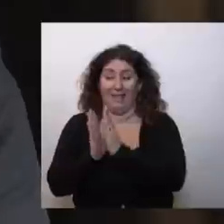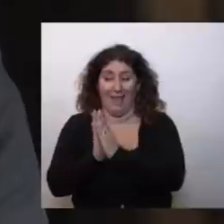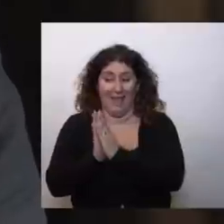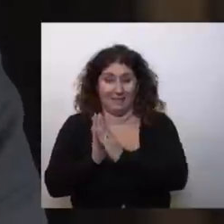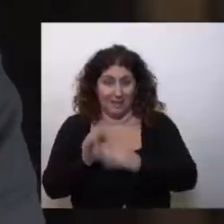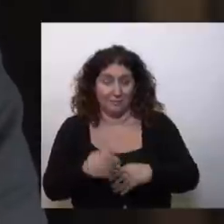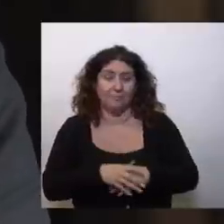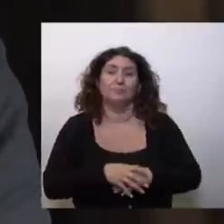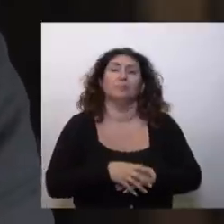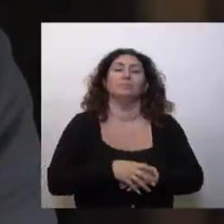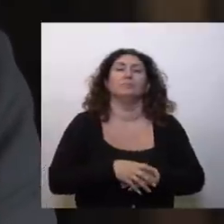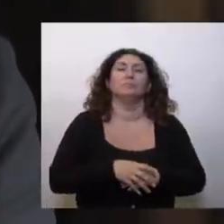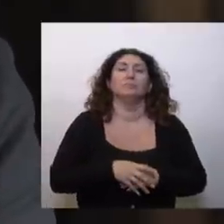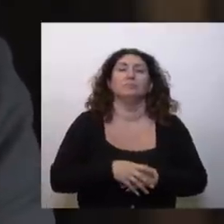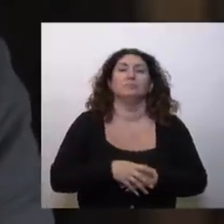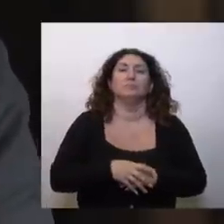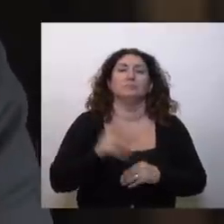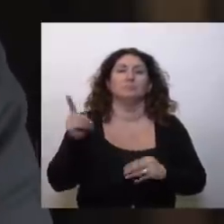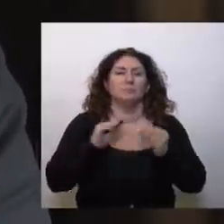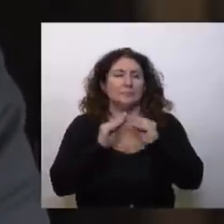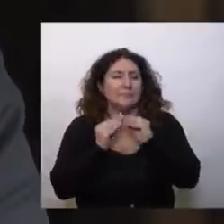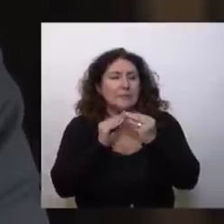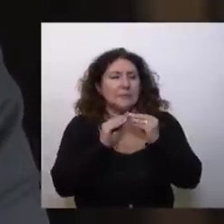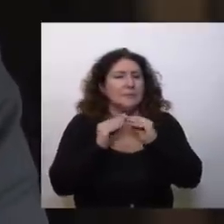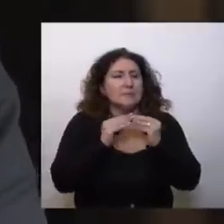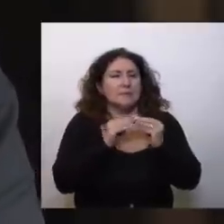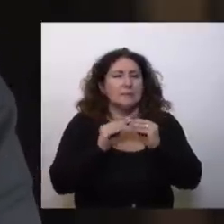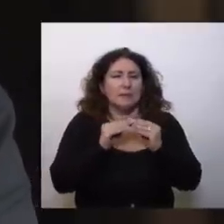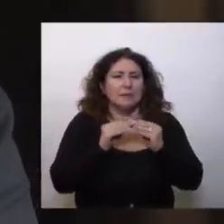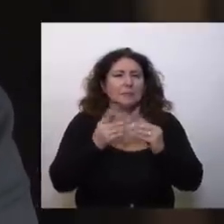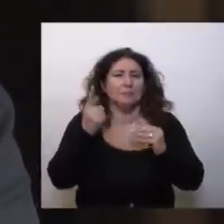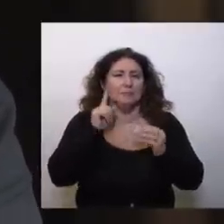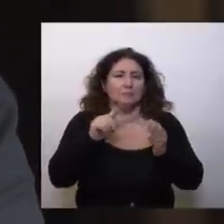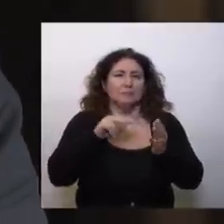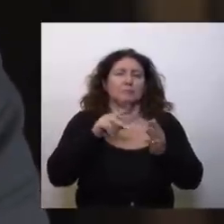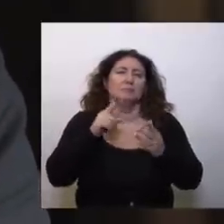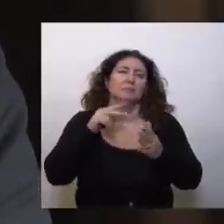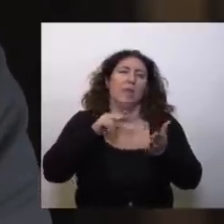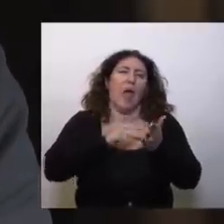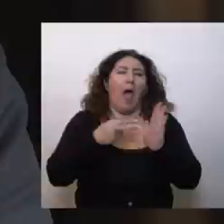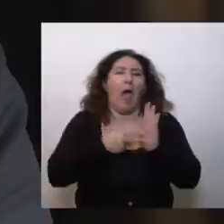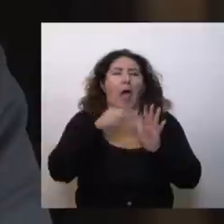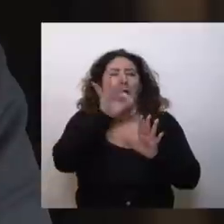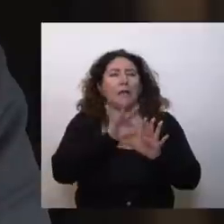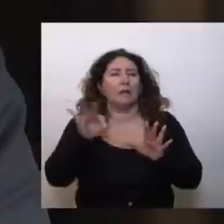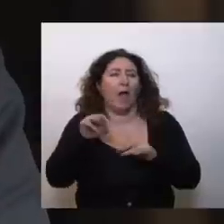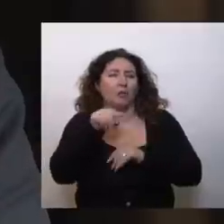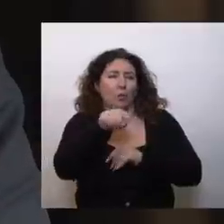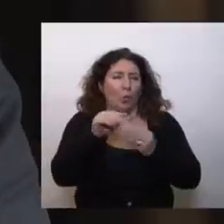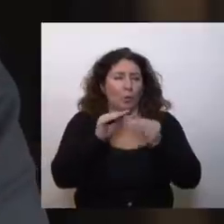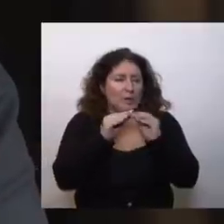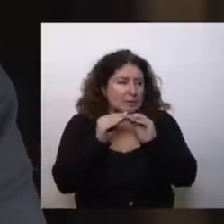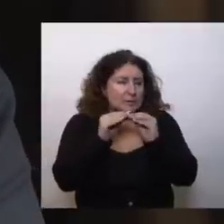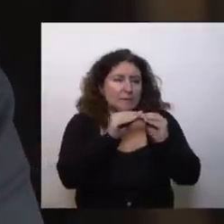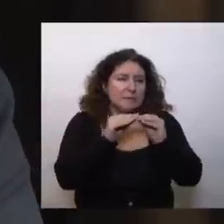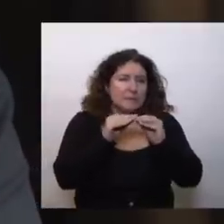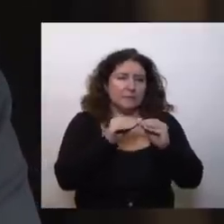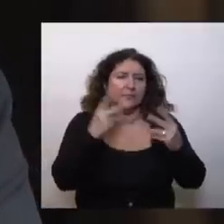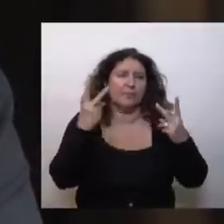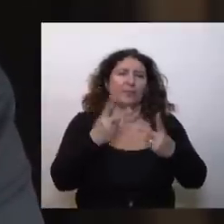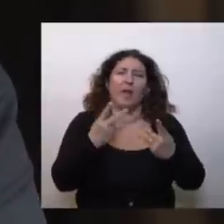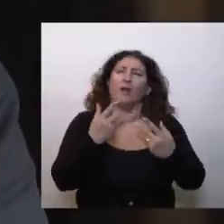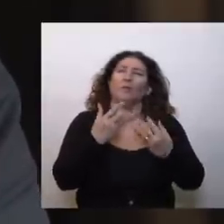con una serie di espedienti, diciamo così, architettonici, che stanno fuori dalla